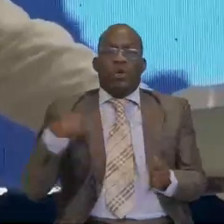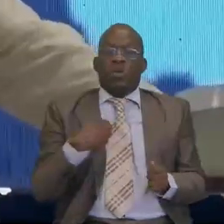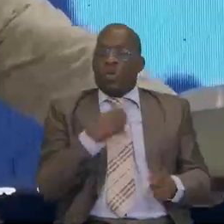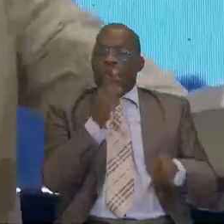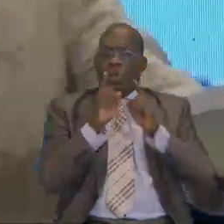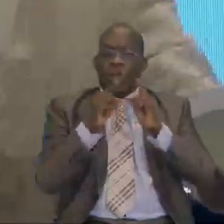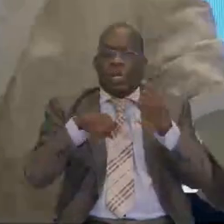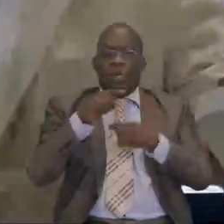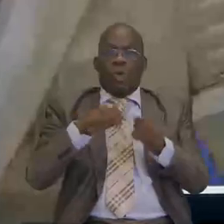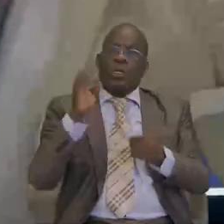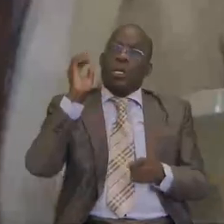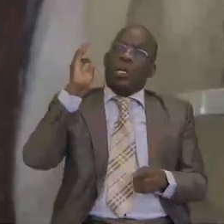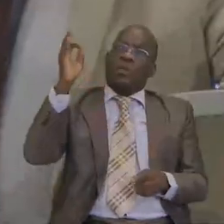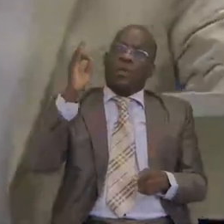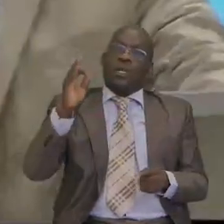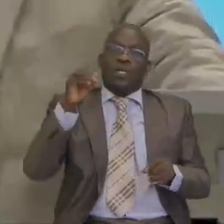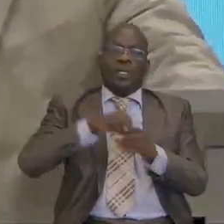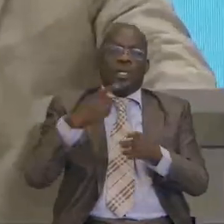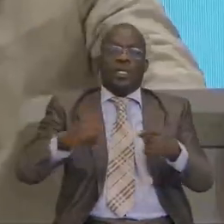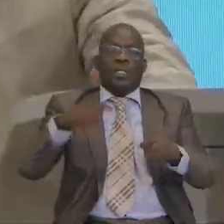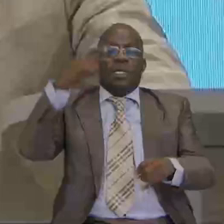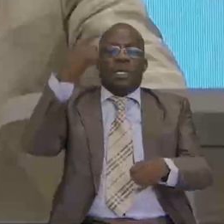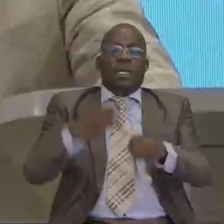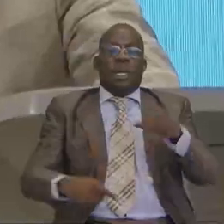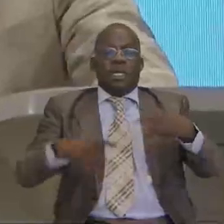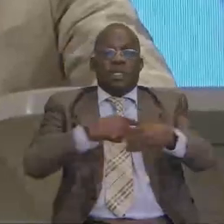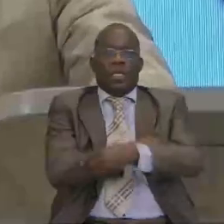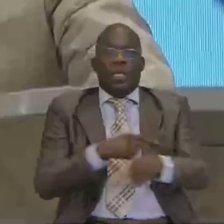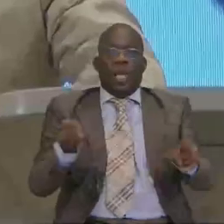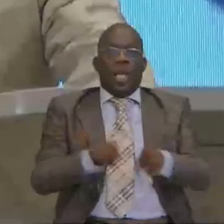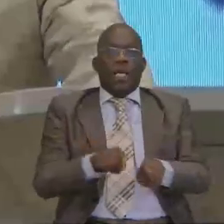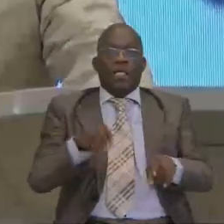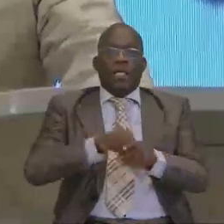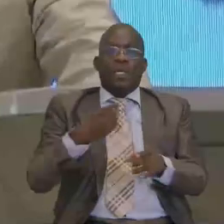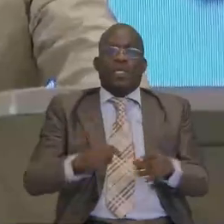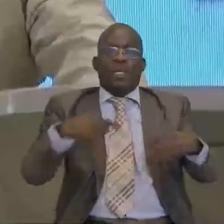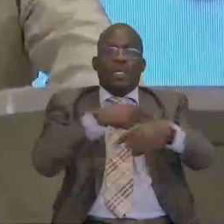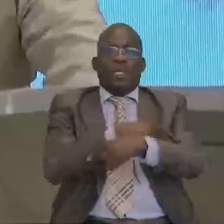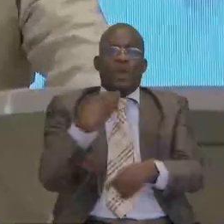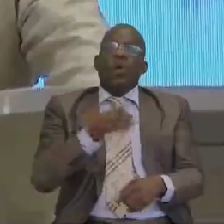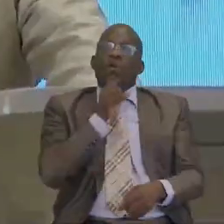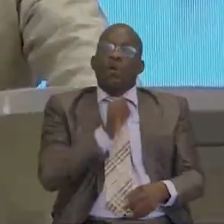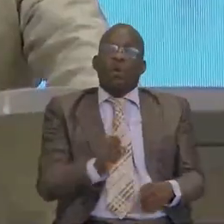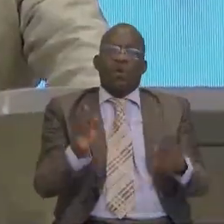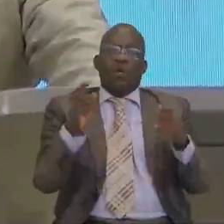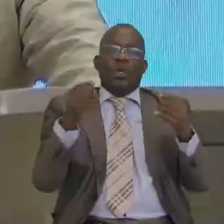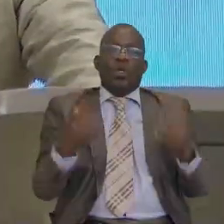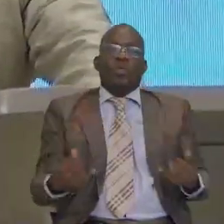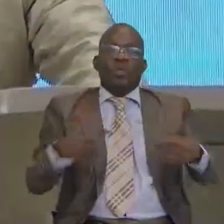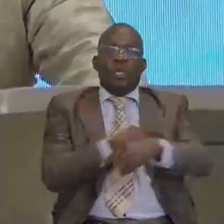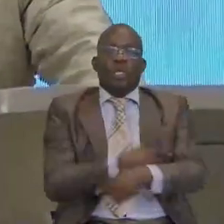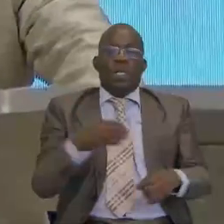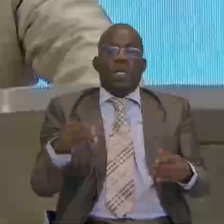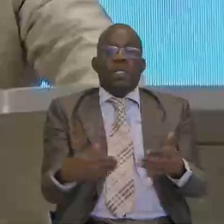dans les derniers jours. Comme au temps d'anciens, aujourd'hui, un nouveau jour